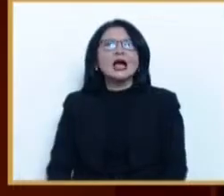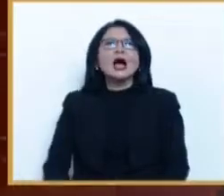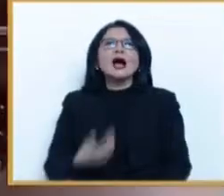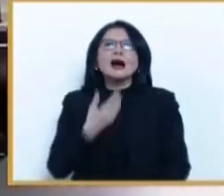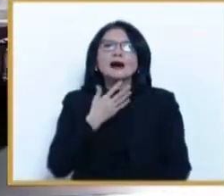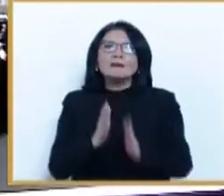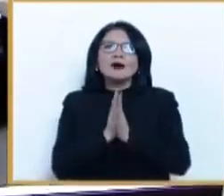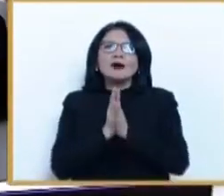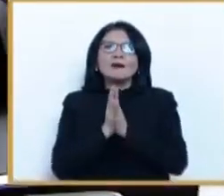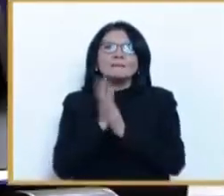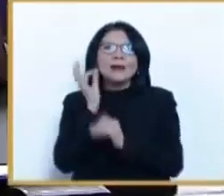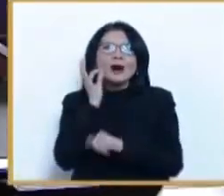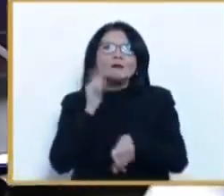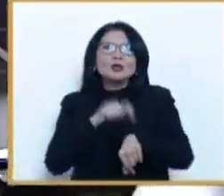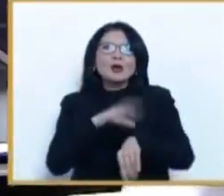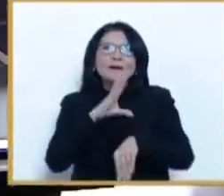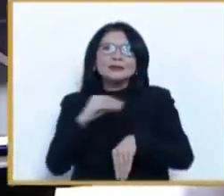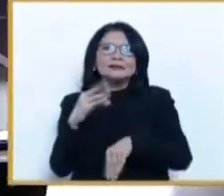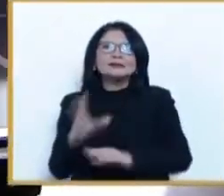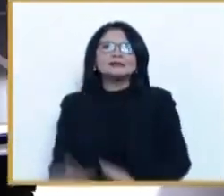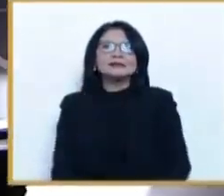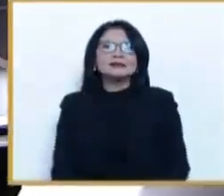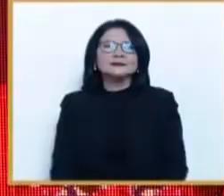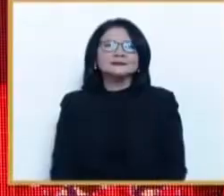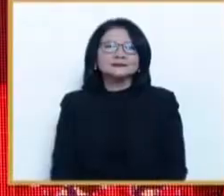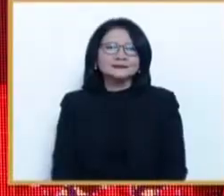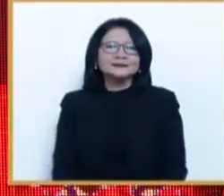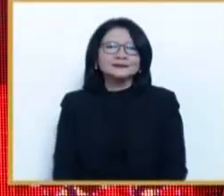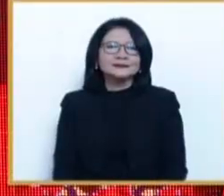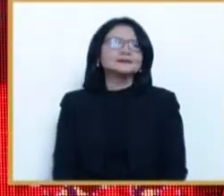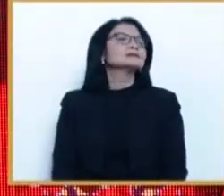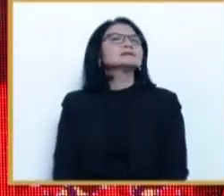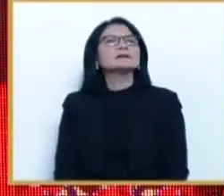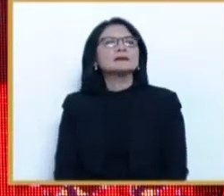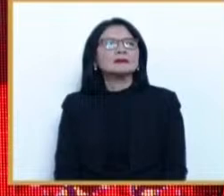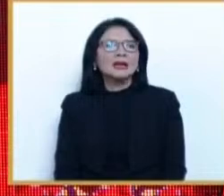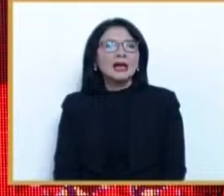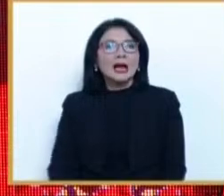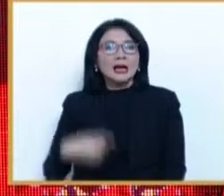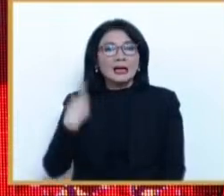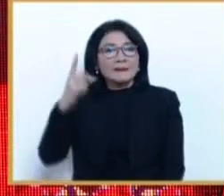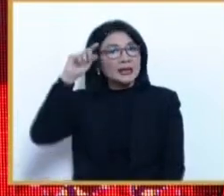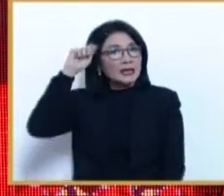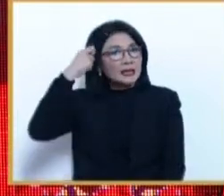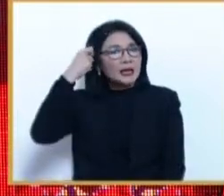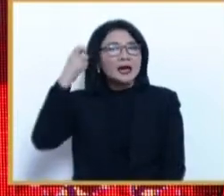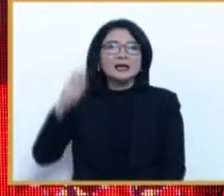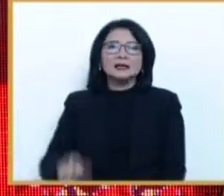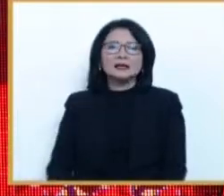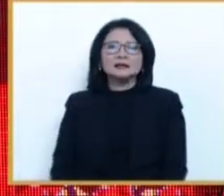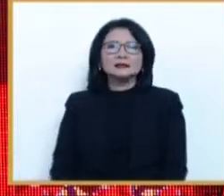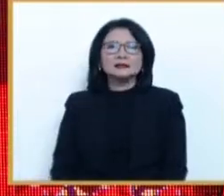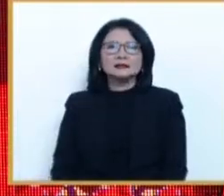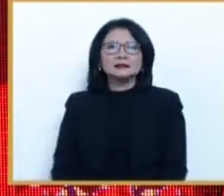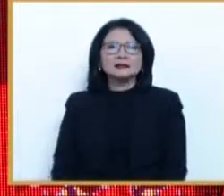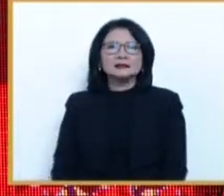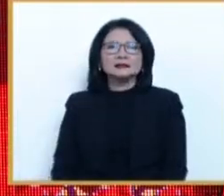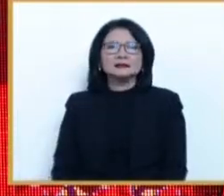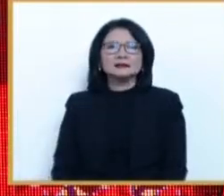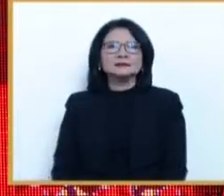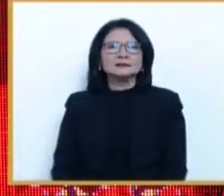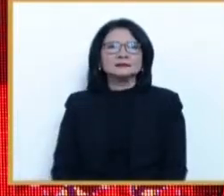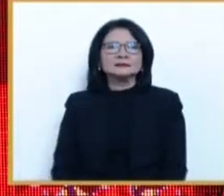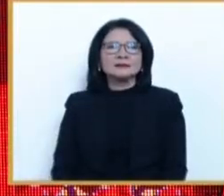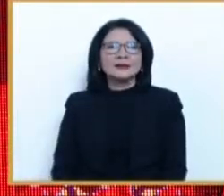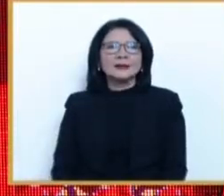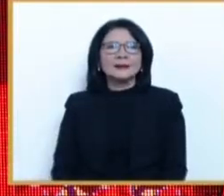nya habis Bapak Terima kasih baik hadirin Sekali lagi kami Ingatkan mohon beri kesempatan untuk pasangan calon untuk menjawab dan juga